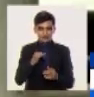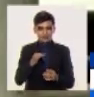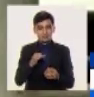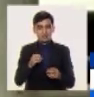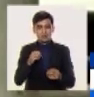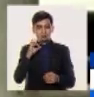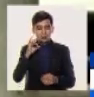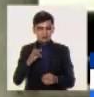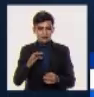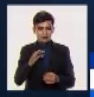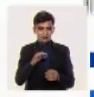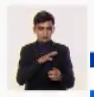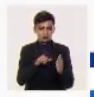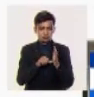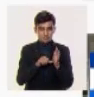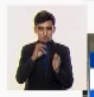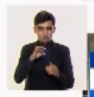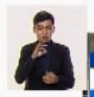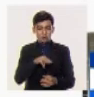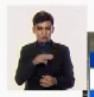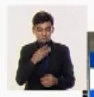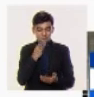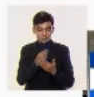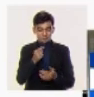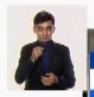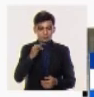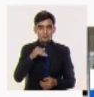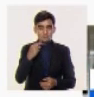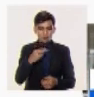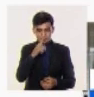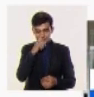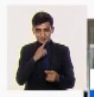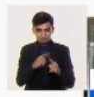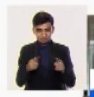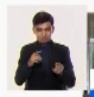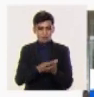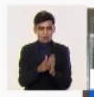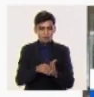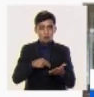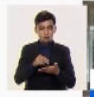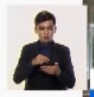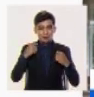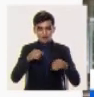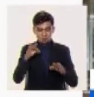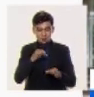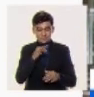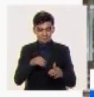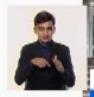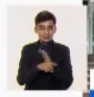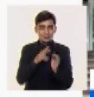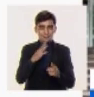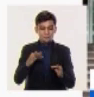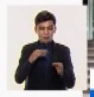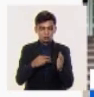комиссию в размере 6% от суммы. В течение месяца фонд должен составить договор купли-продажи и перечислить общую сумму